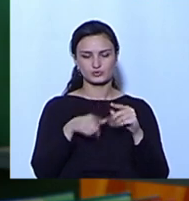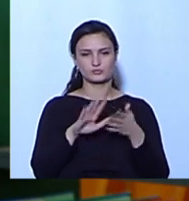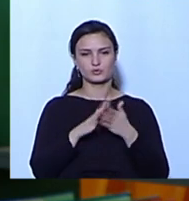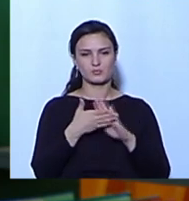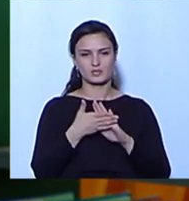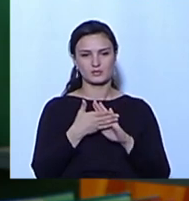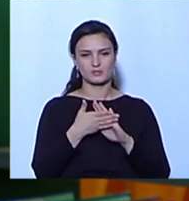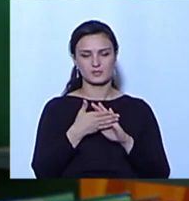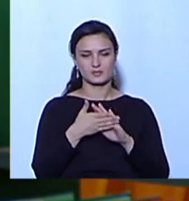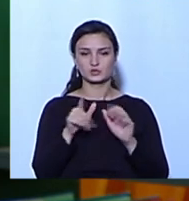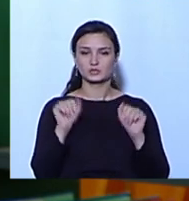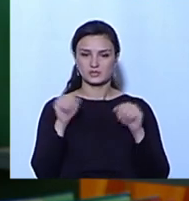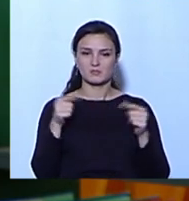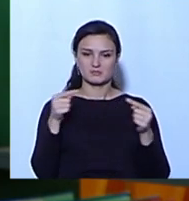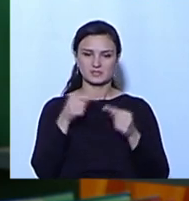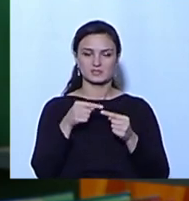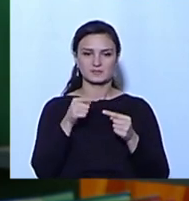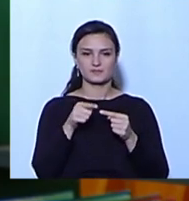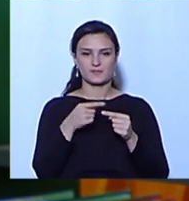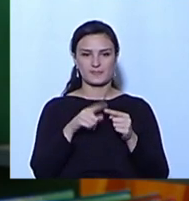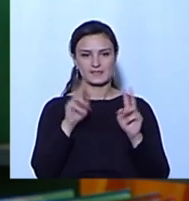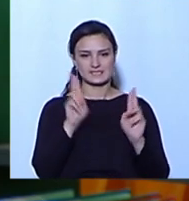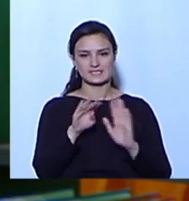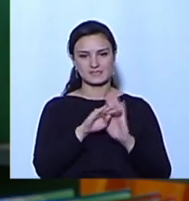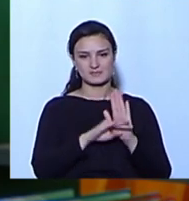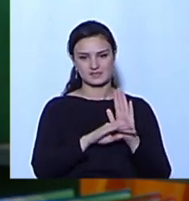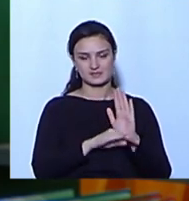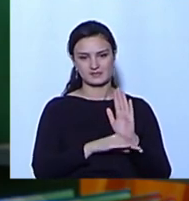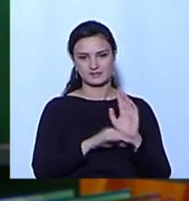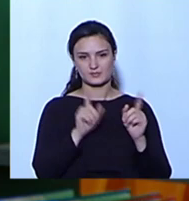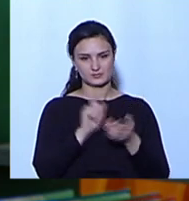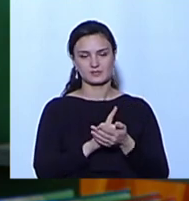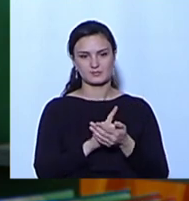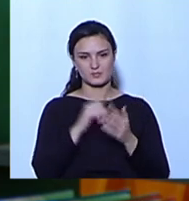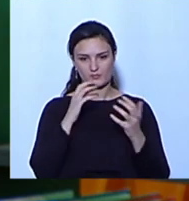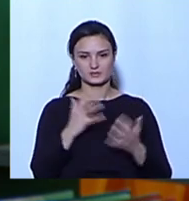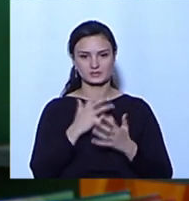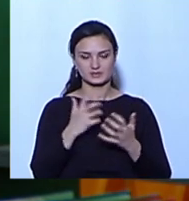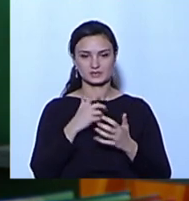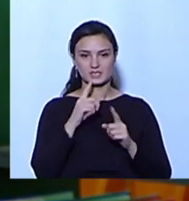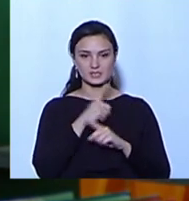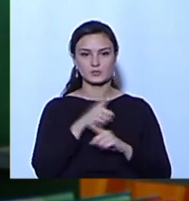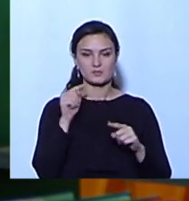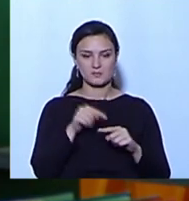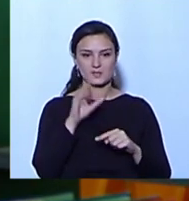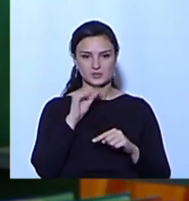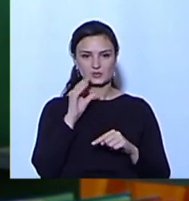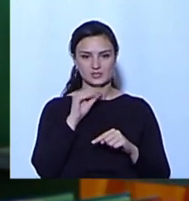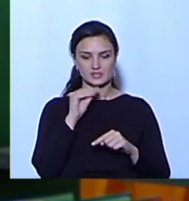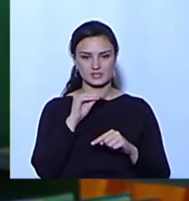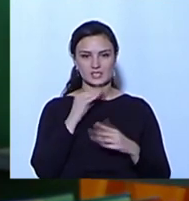მდგომარეობა, შესაბამისი წესების დაცვა აუცილებელია შინ მოვლისას, განსაკუთრებით მაშინ,